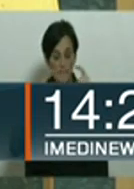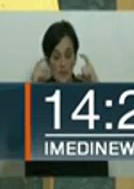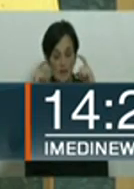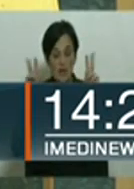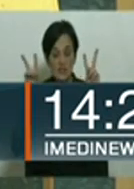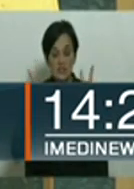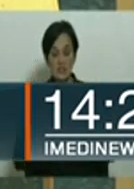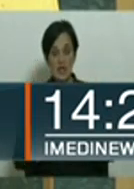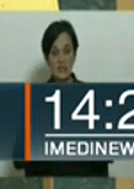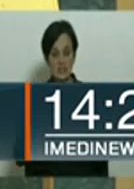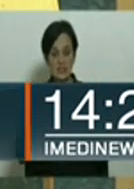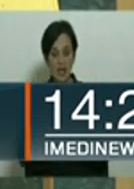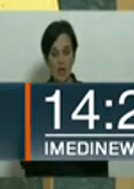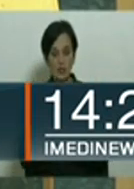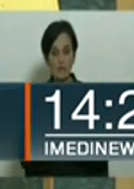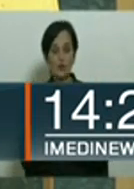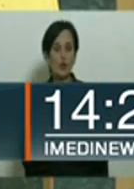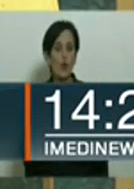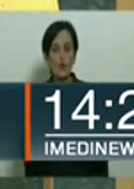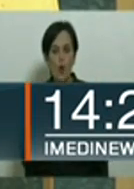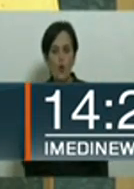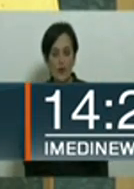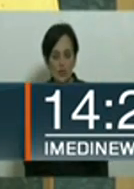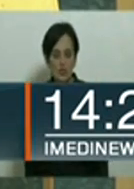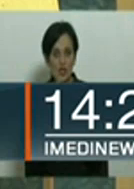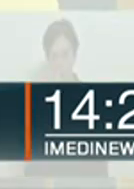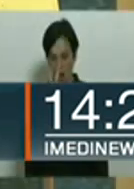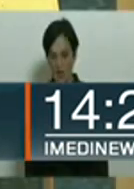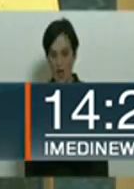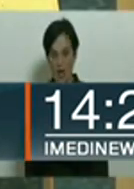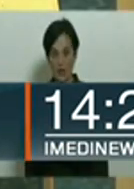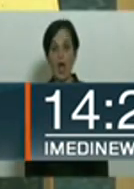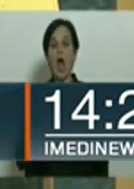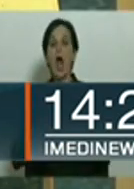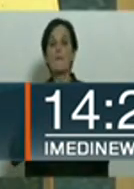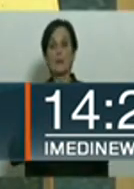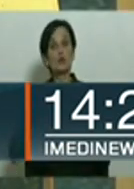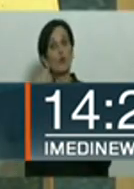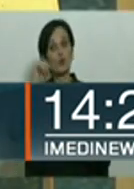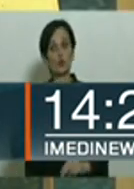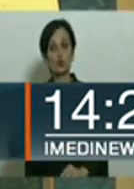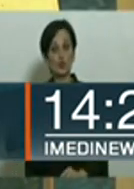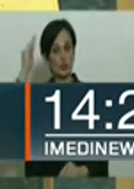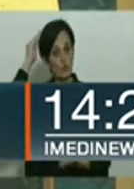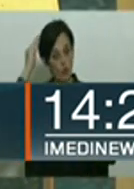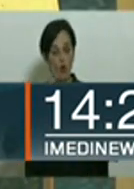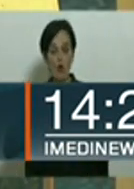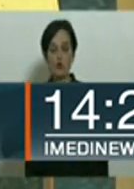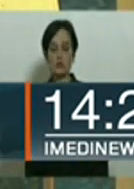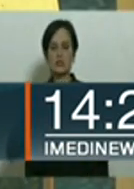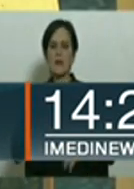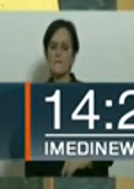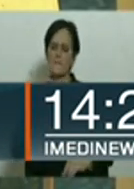წესის დაცვით როგორმე შევაფერხოთ ამ ვირუსის გავრცელება, მე გუშინაც გავაჟღერე ეს პოზიცია, რომ მოხდეს